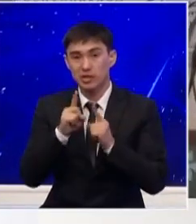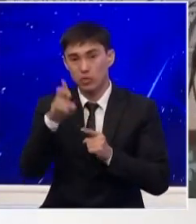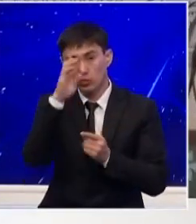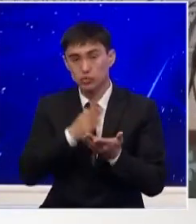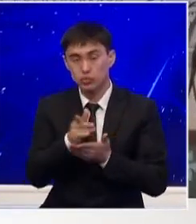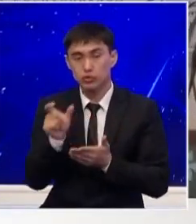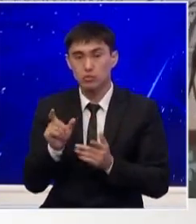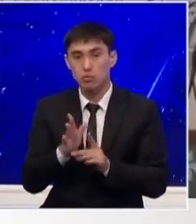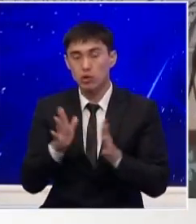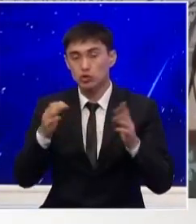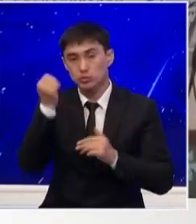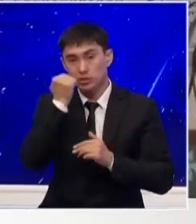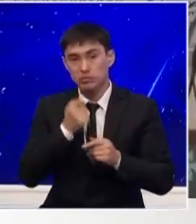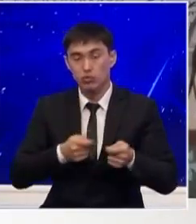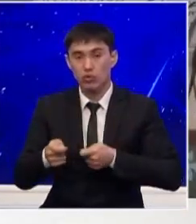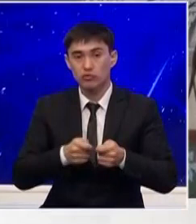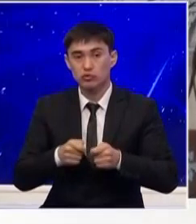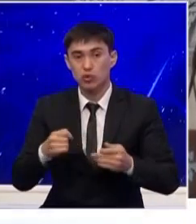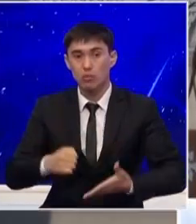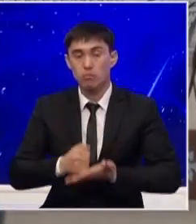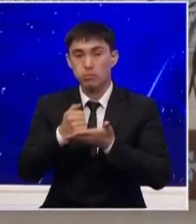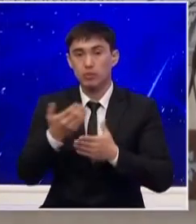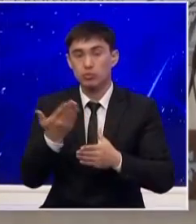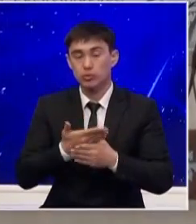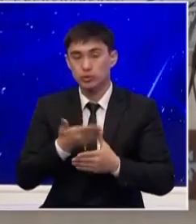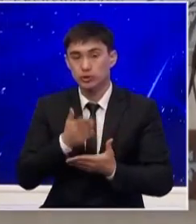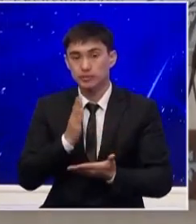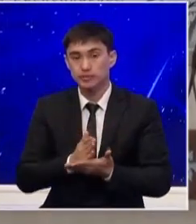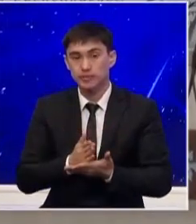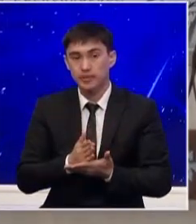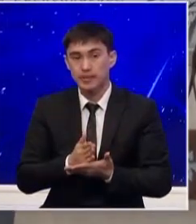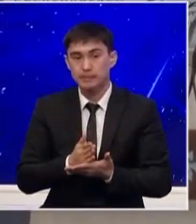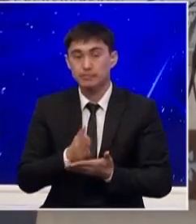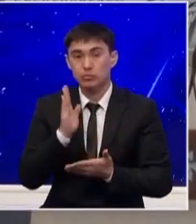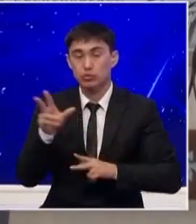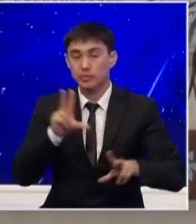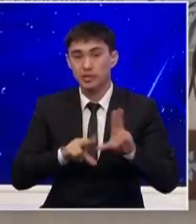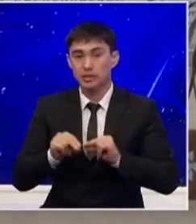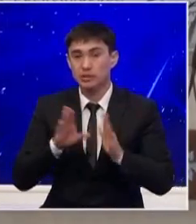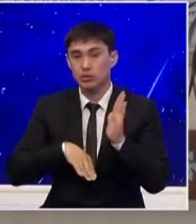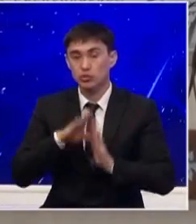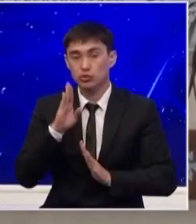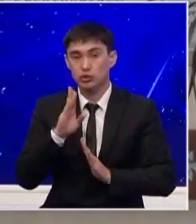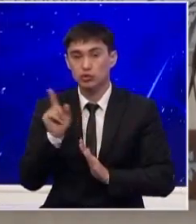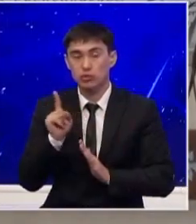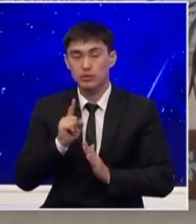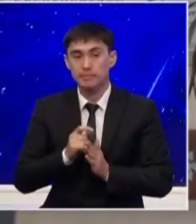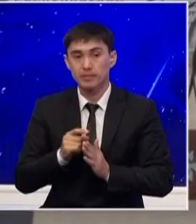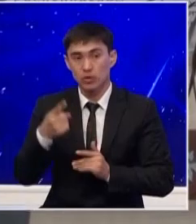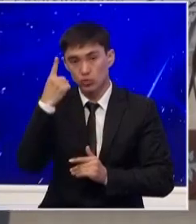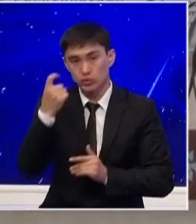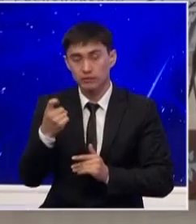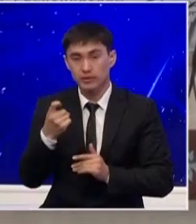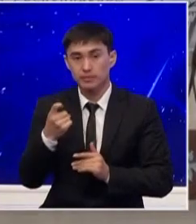нашему руководству, что оказывает нам такую помощь. Будем надеяться только на лучшее, чтобы